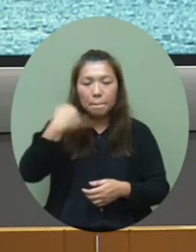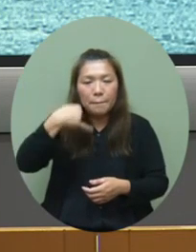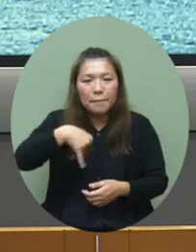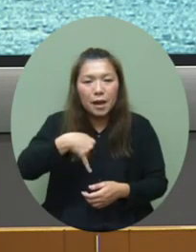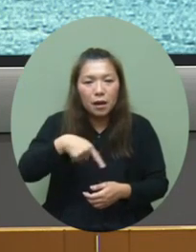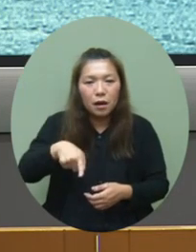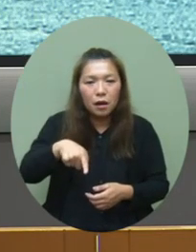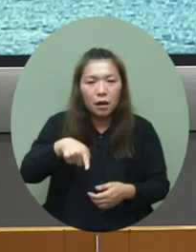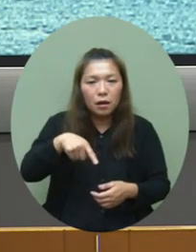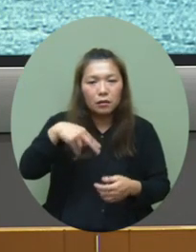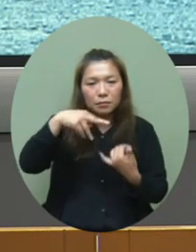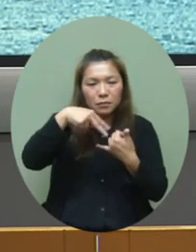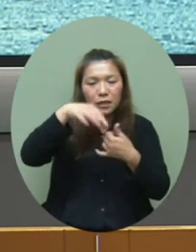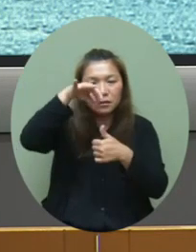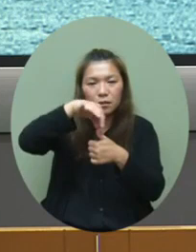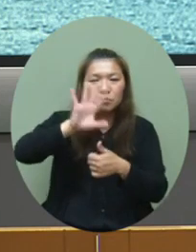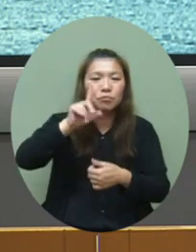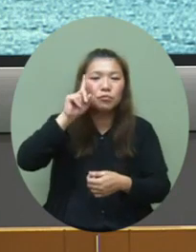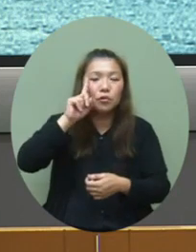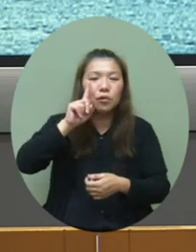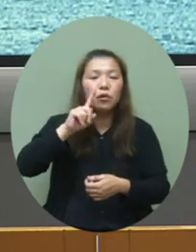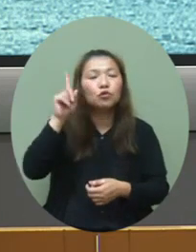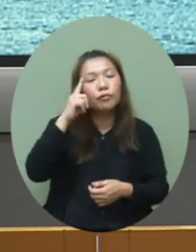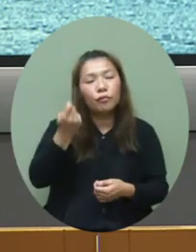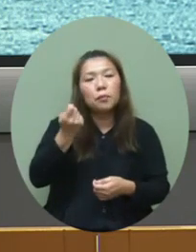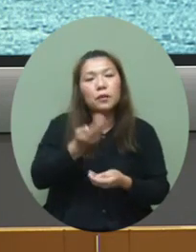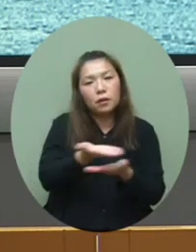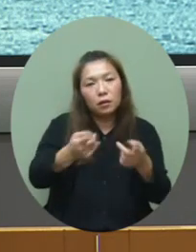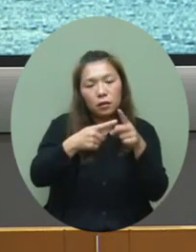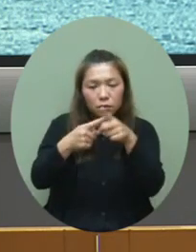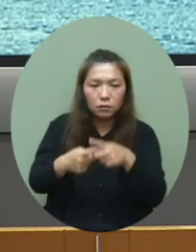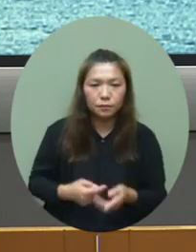就是都希望可以便利了。